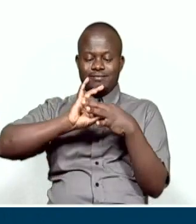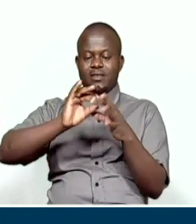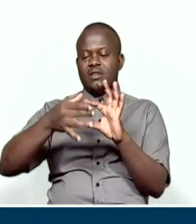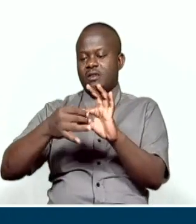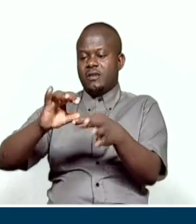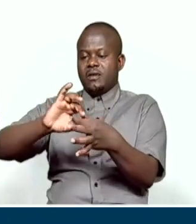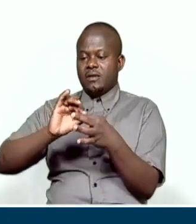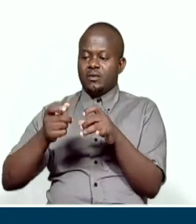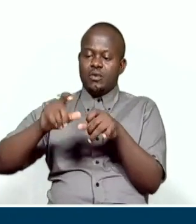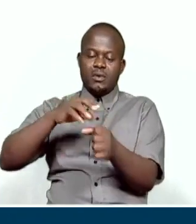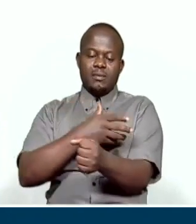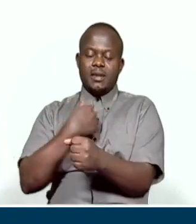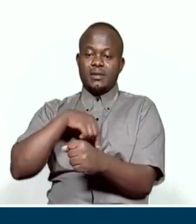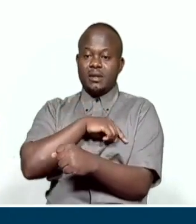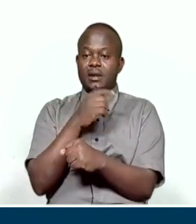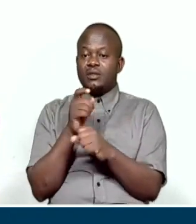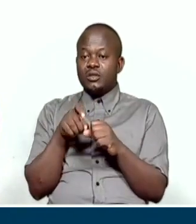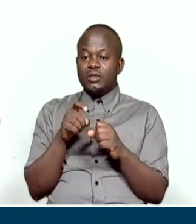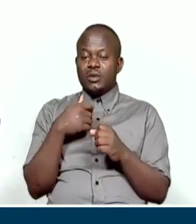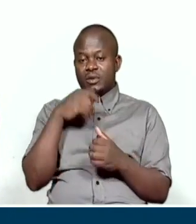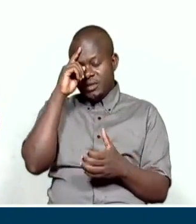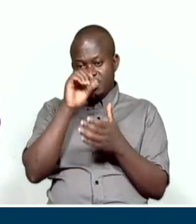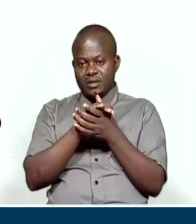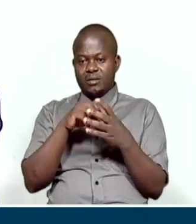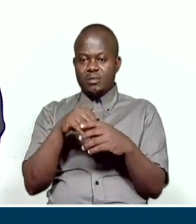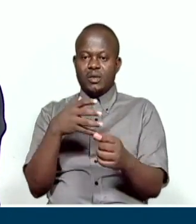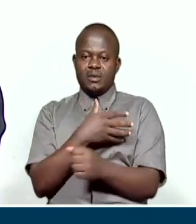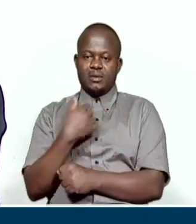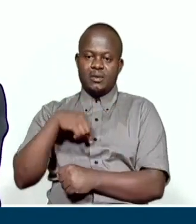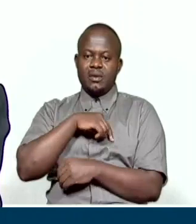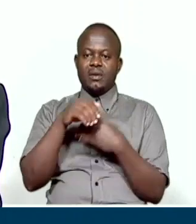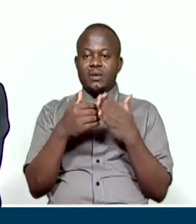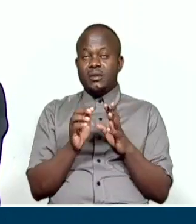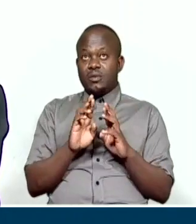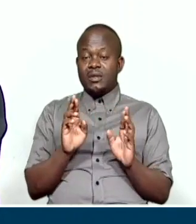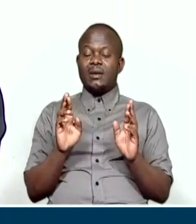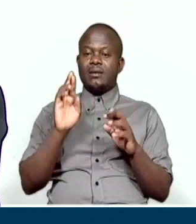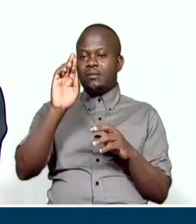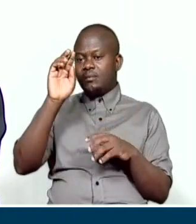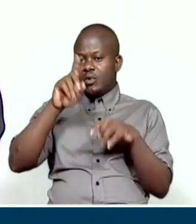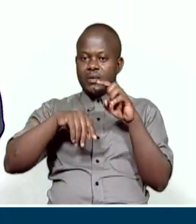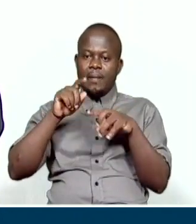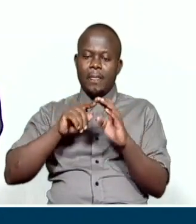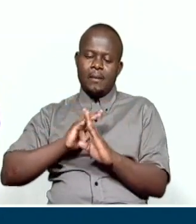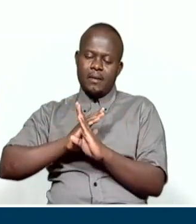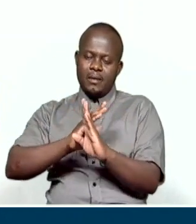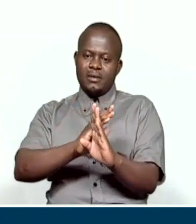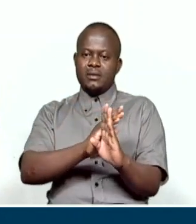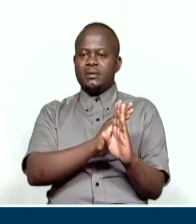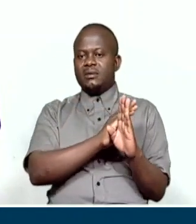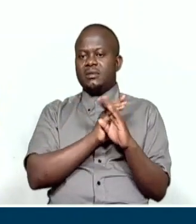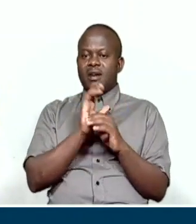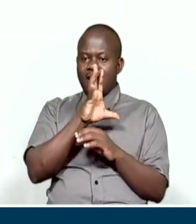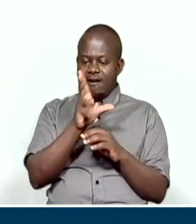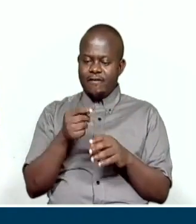imbaraga zacu, dukeneye kwigirira icyizere mu bushobozi bwacu, gutegura politike, kurinda umutekano wacu no kurinda umugabane wacu.